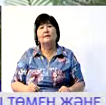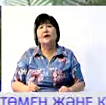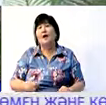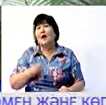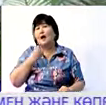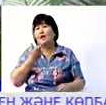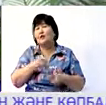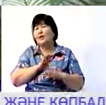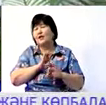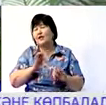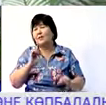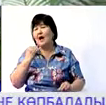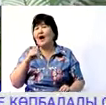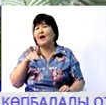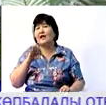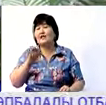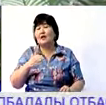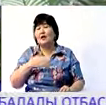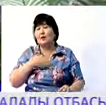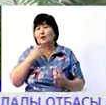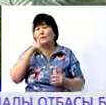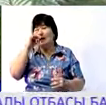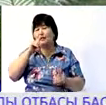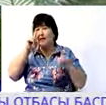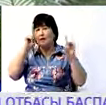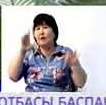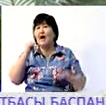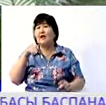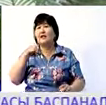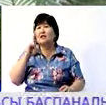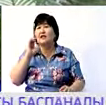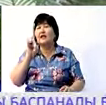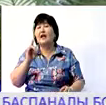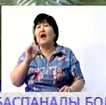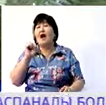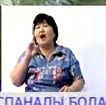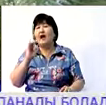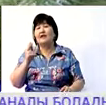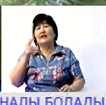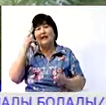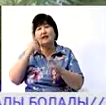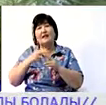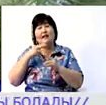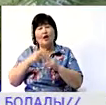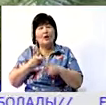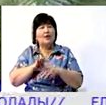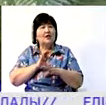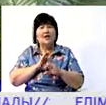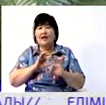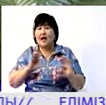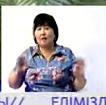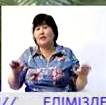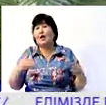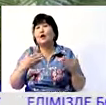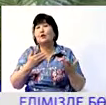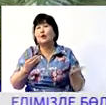Жақсы, өте керемет айтыс. Мынау өзіміздің Қазақстанға белгілі айтыскер ақындар, інілеріміз, қарындастарымыз өте тамаша.